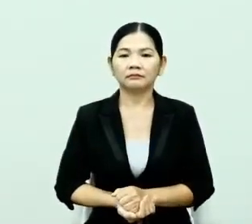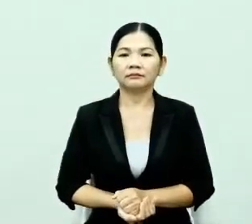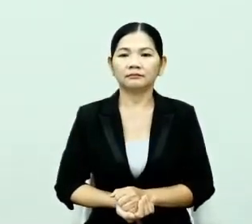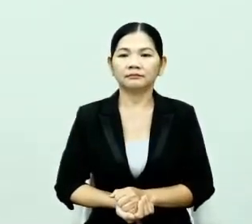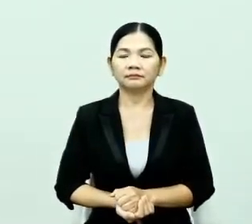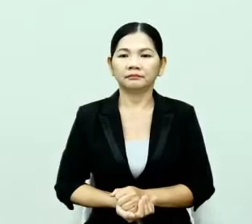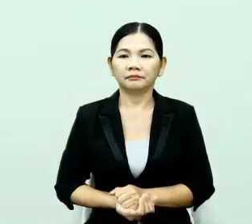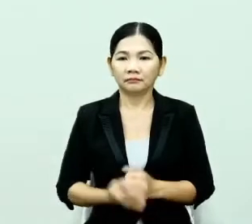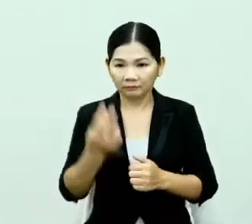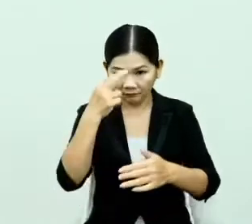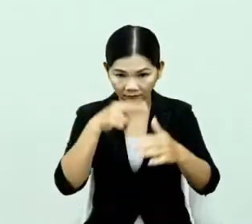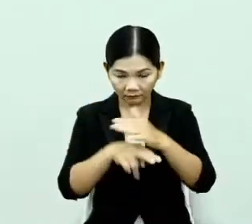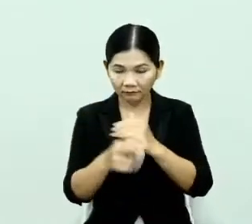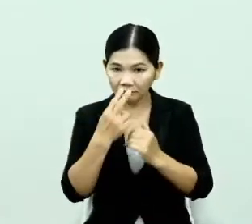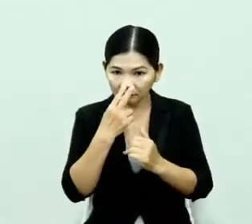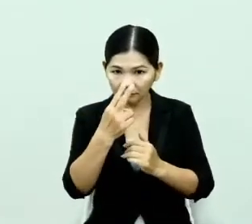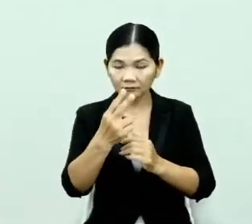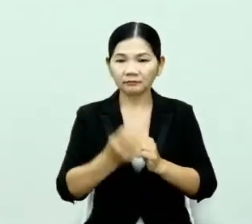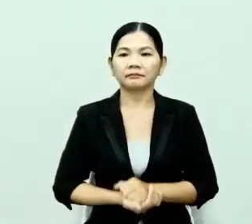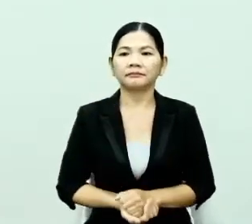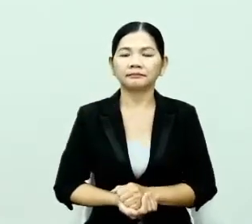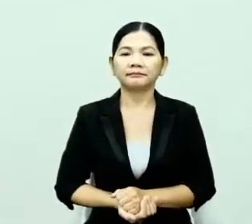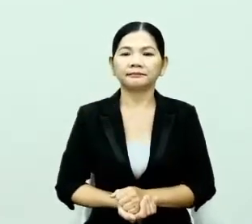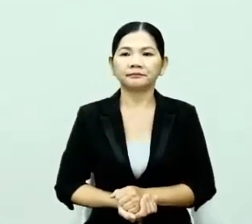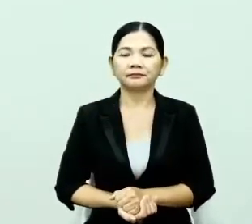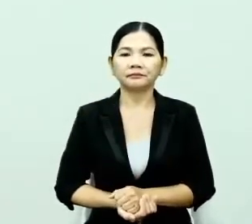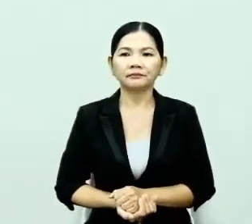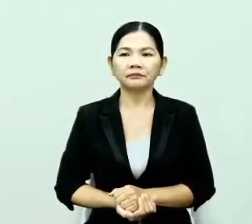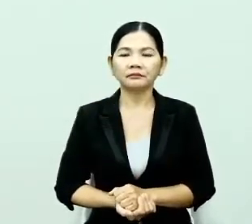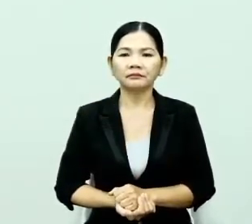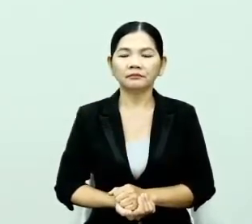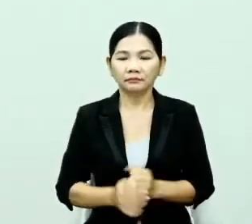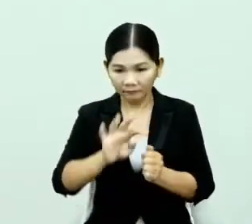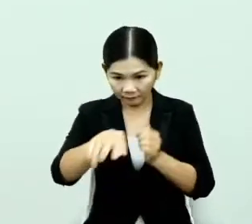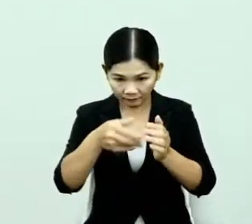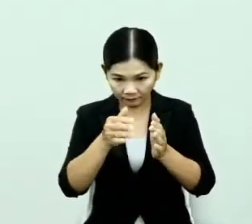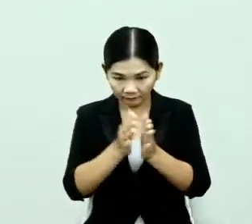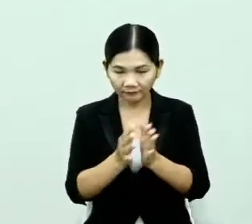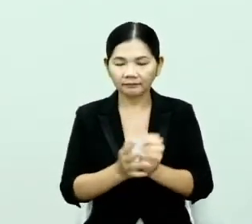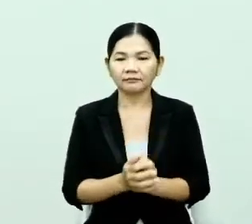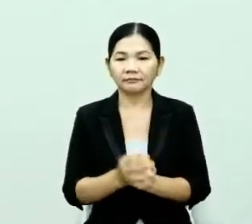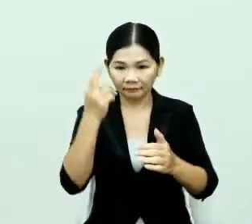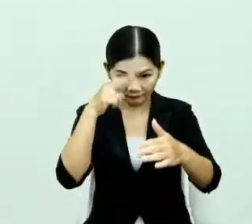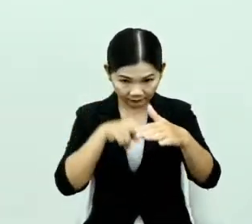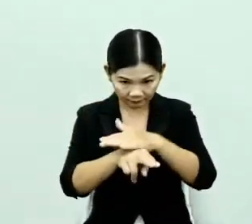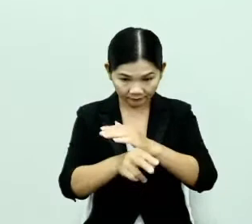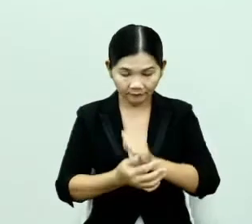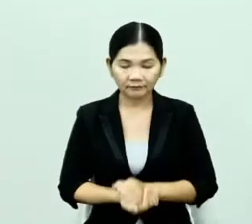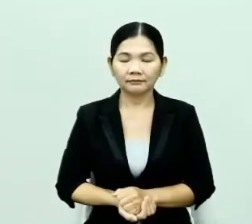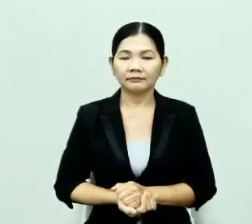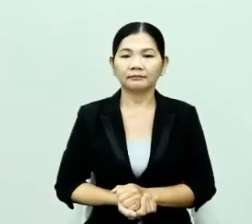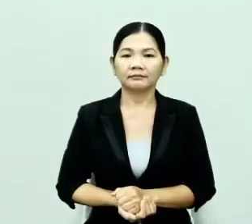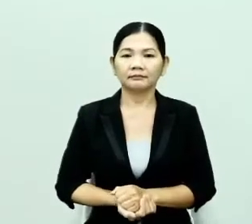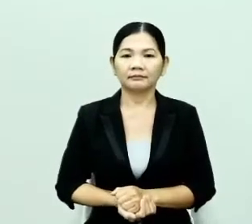ចាកូនចាំទូទាយទាំងអស់គ្នាណាអរគុណកូនឥឡូវកូនចាប់ផ្ដើមទូទាយ